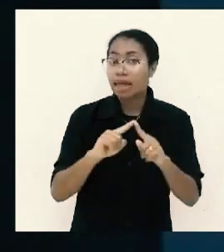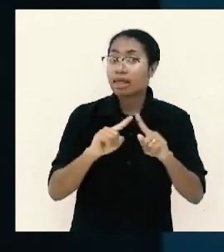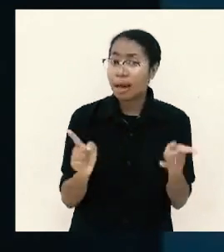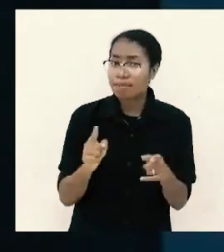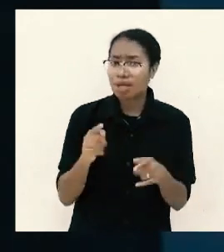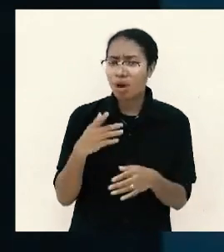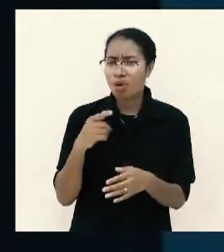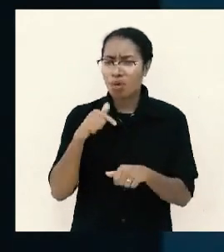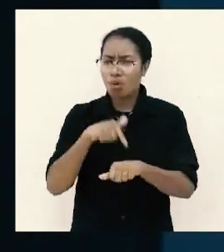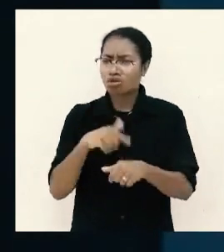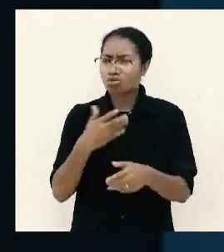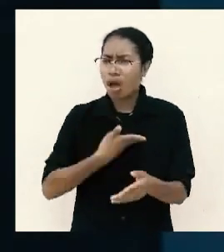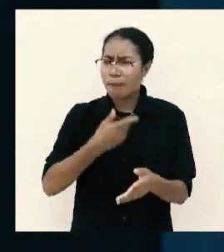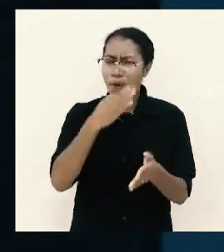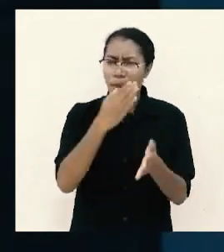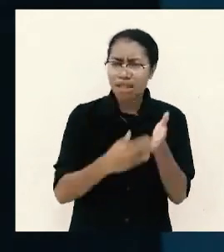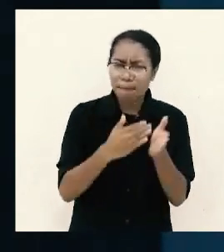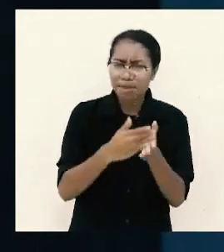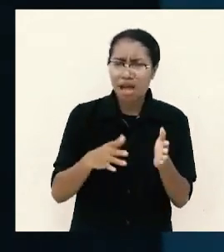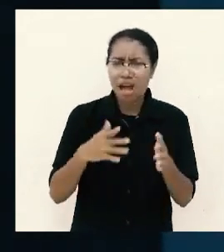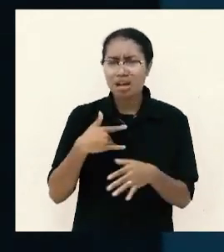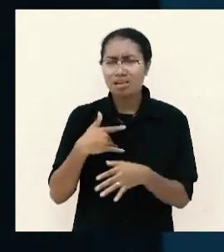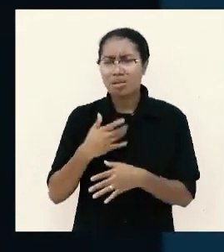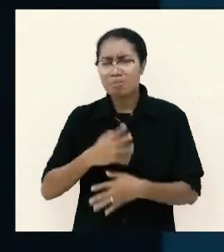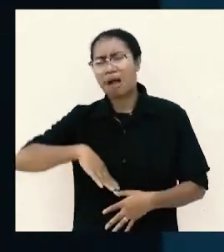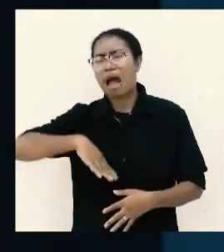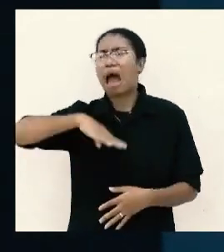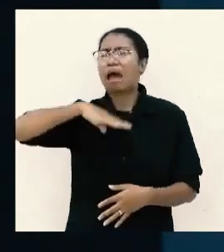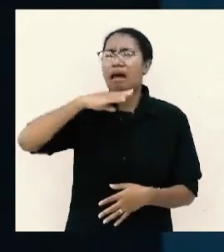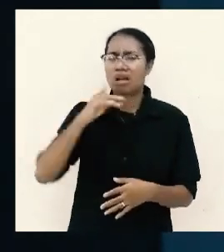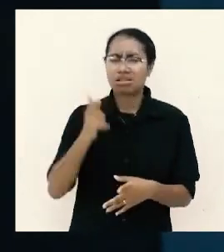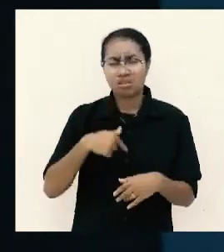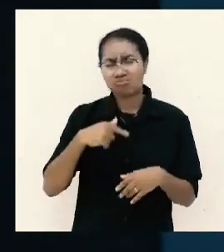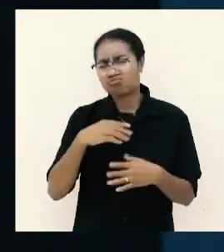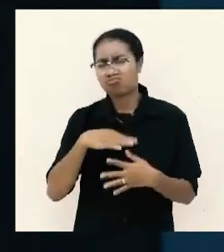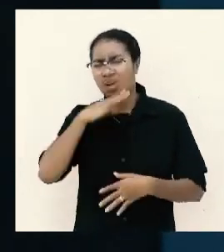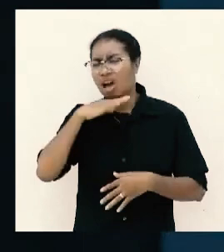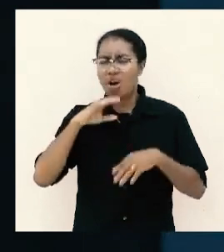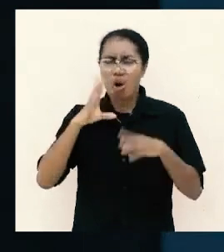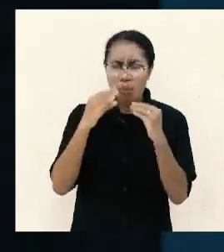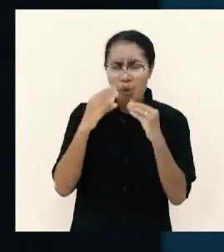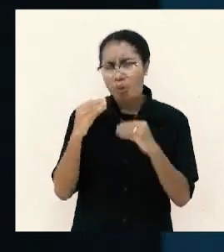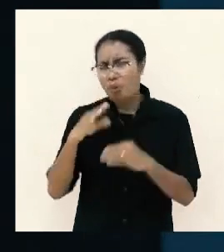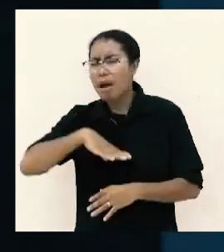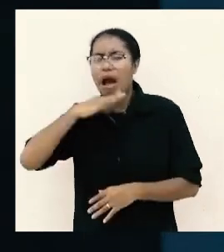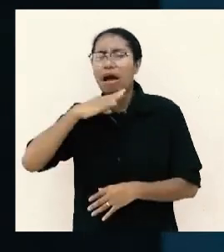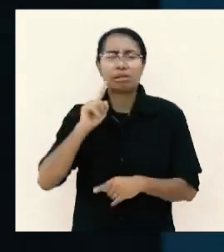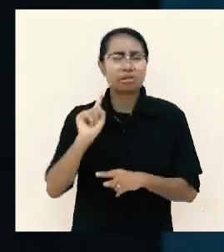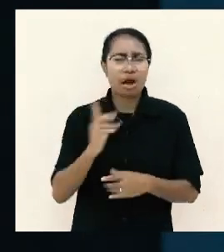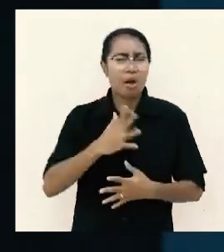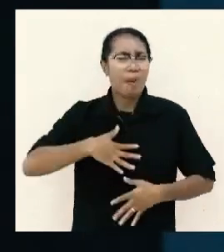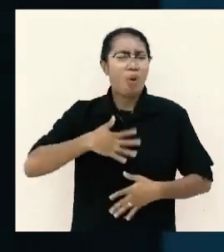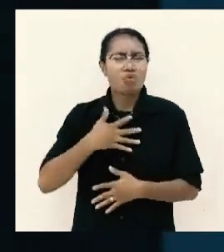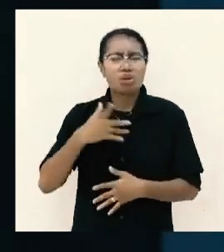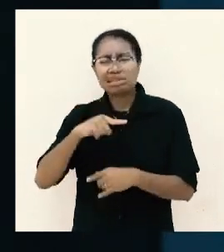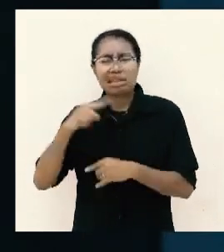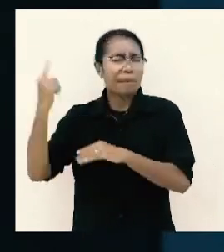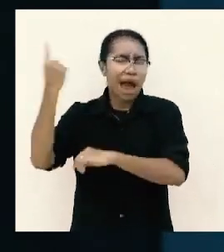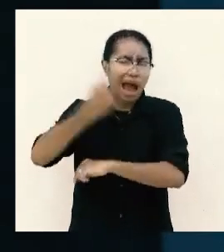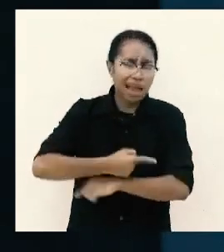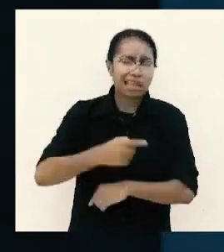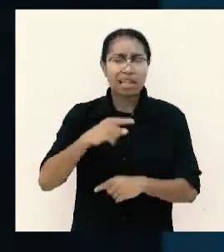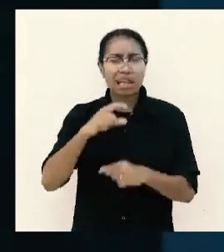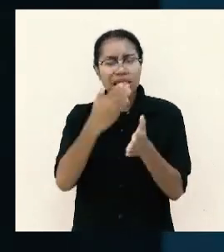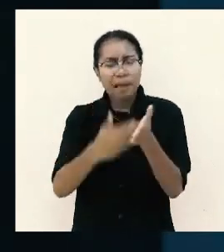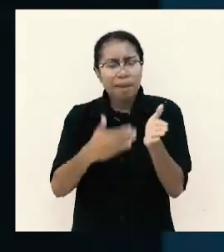makan tempe saya ngomel panjang makan jam makan saya merasa kok tempe dari dulu tempe tempe tempe